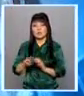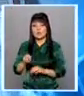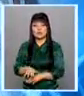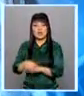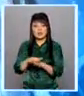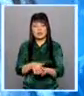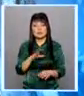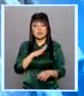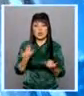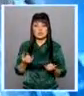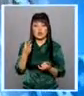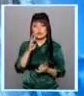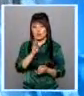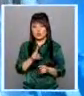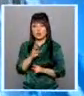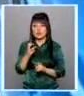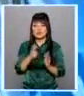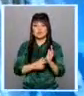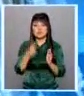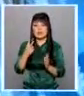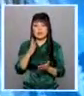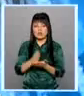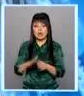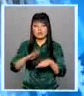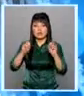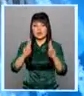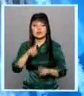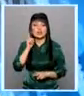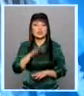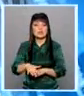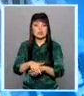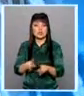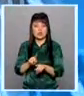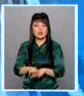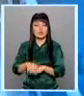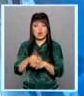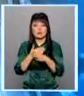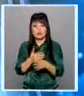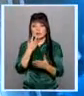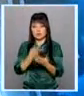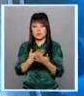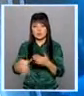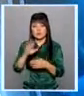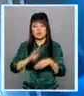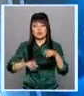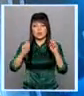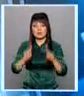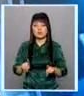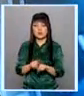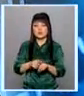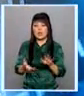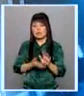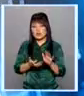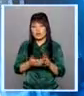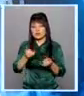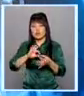бөлінген. Соңғы 3 жылда 382 жас маманға баспана беріліпті. Сөйте тұра өңірде кадр мәселесі толығымен шешілмей келеді. Бұған не